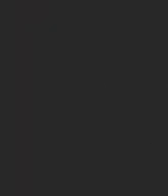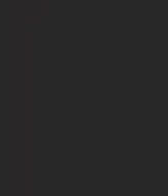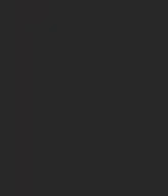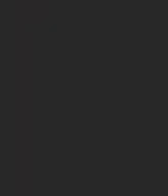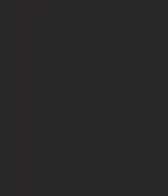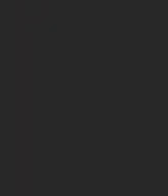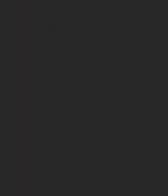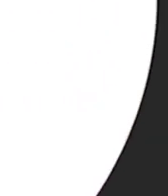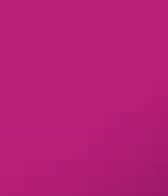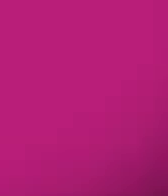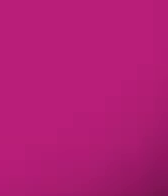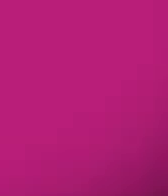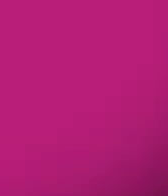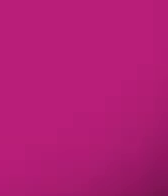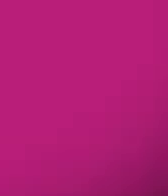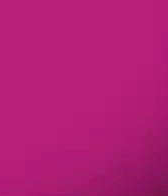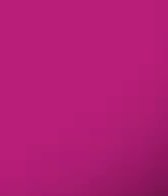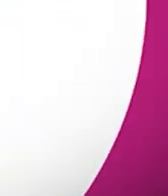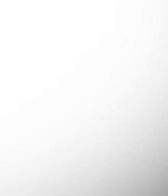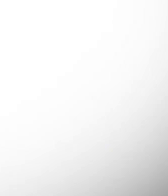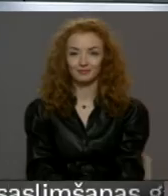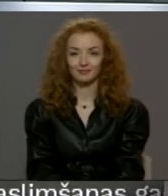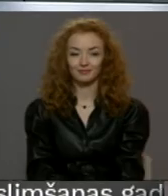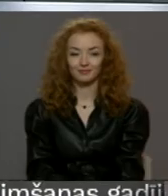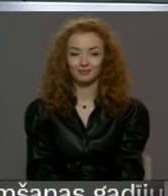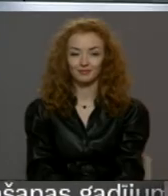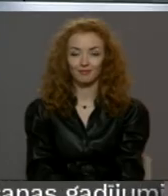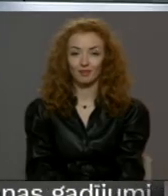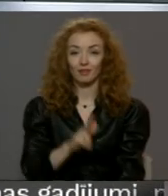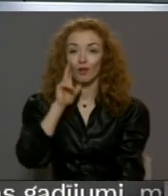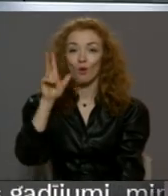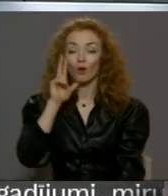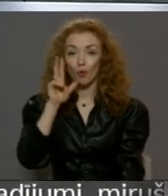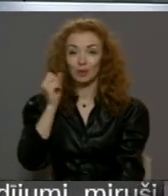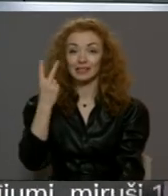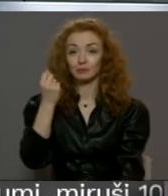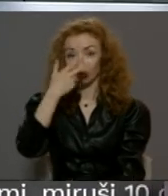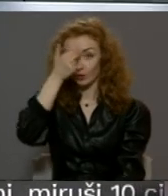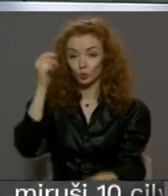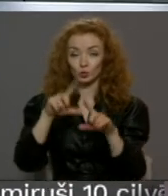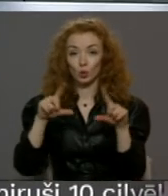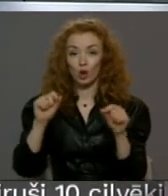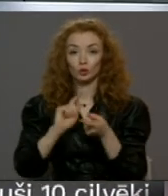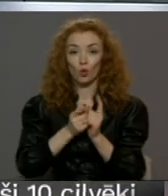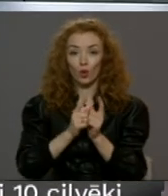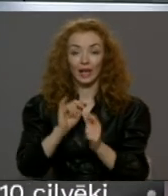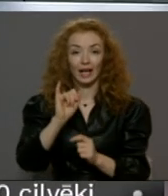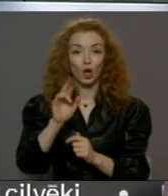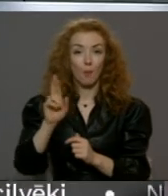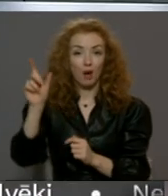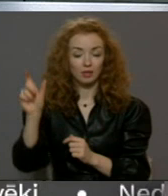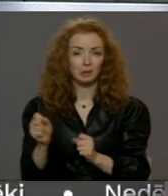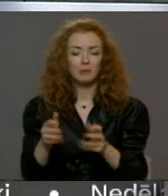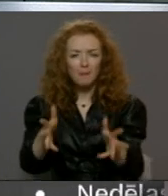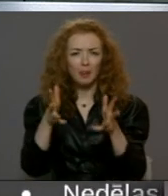Re, viss ēters ir te! Daugavpils 13. Vidusskolas skolotāja Irina Ramaņska ir